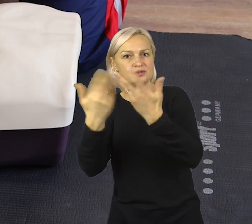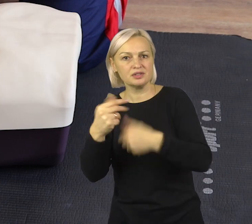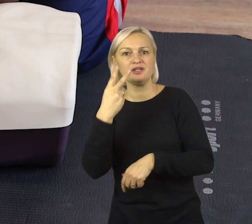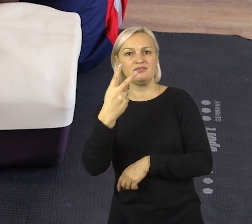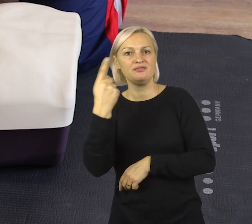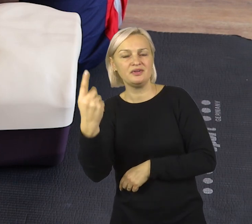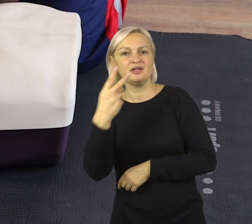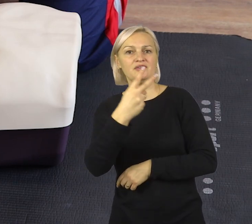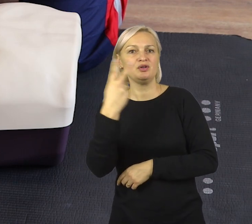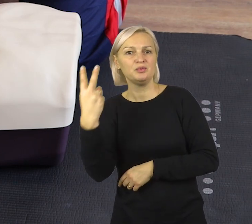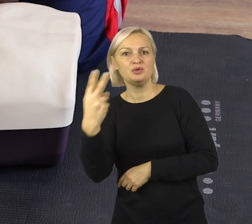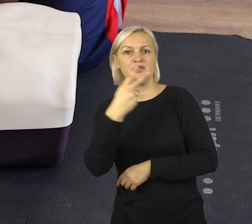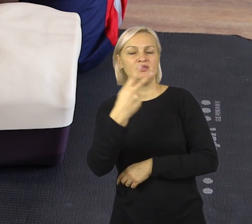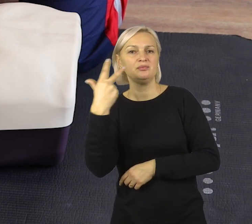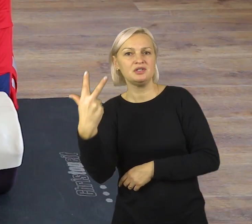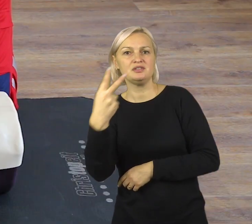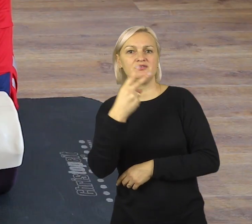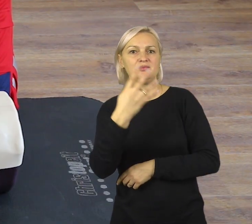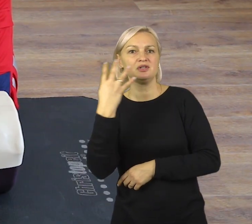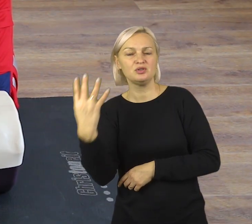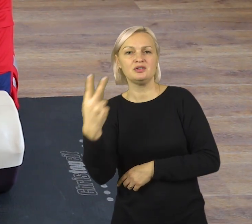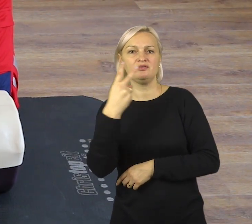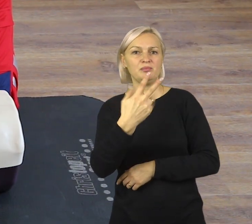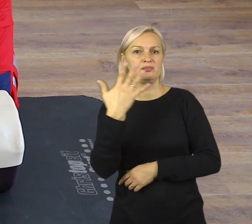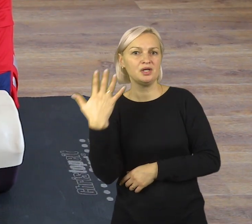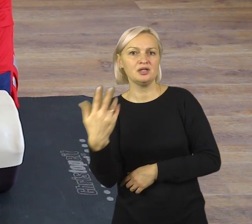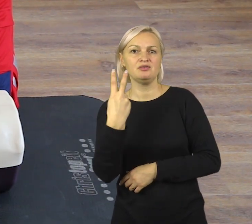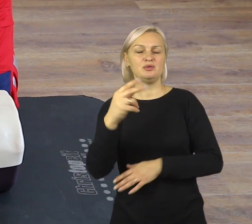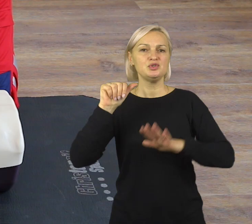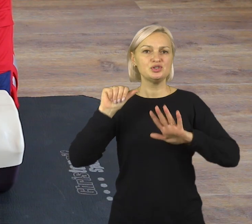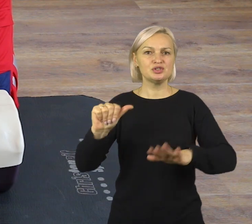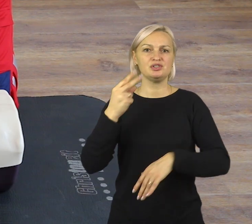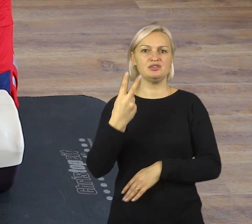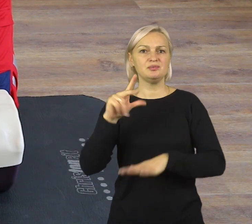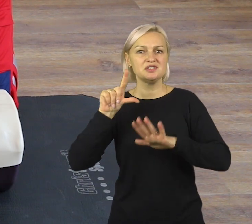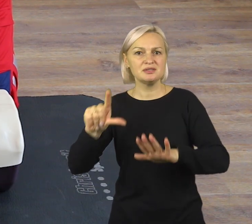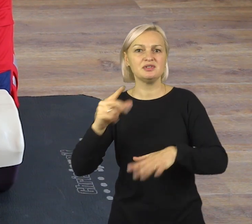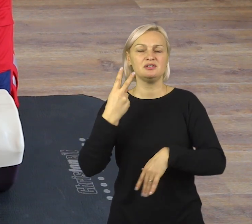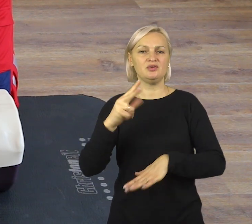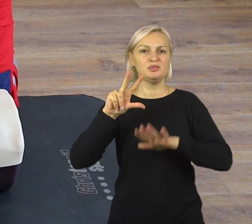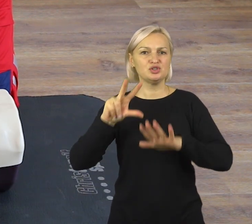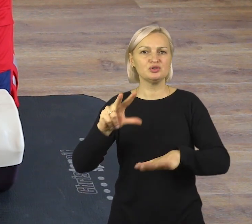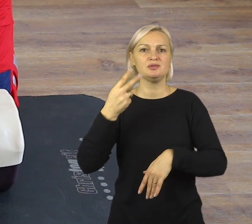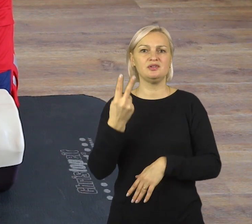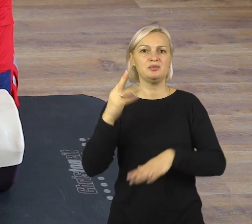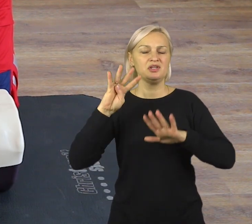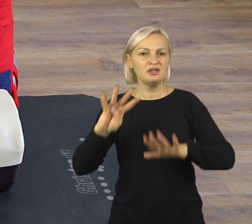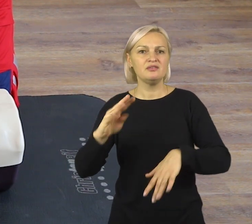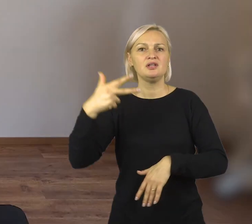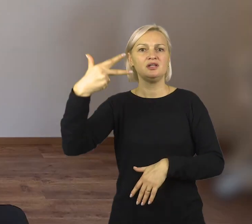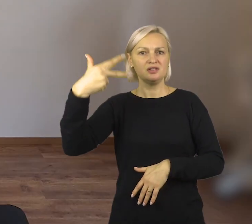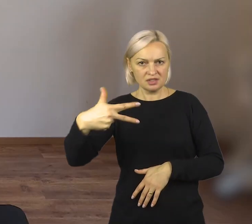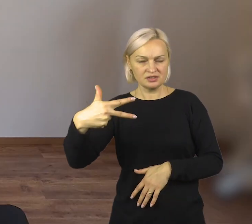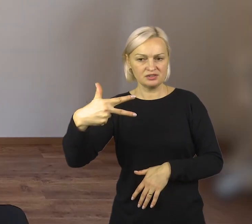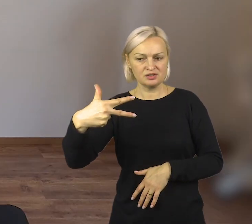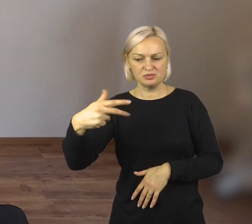22, 23, 24, 25, 26, 27, 28,